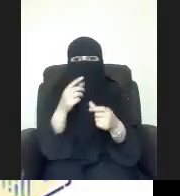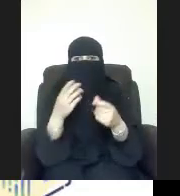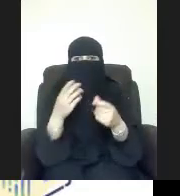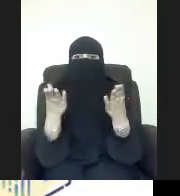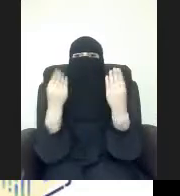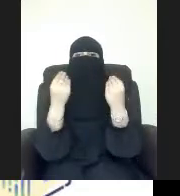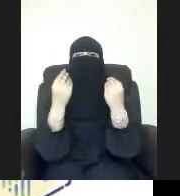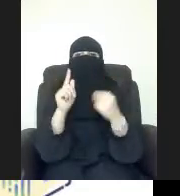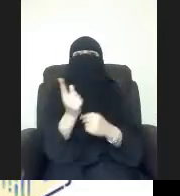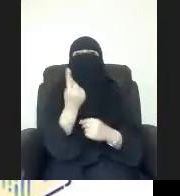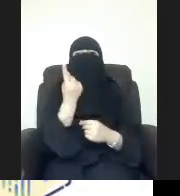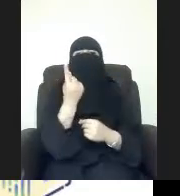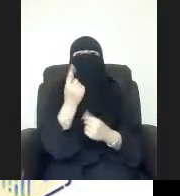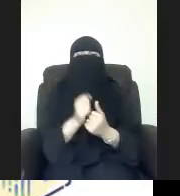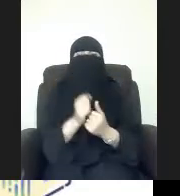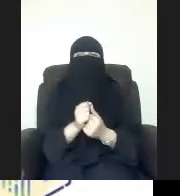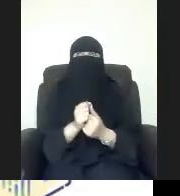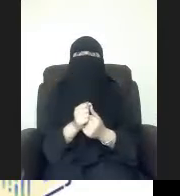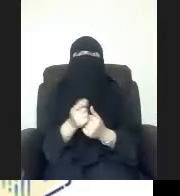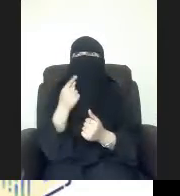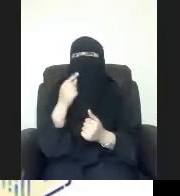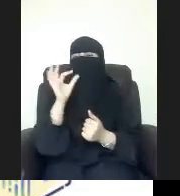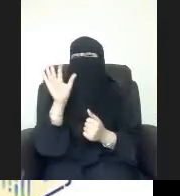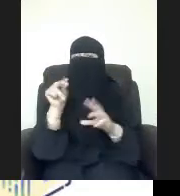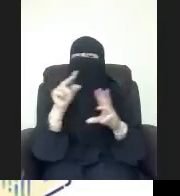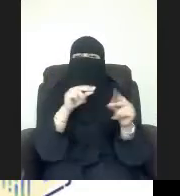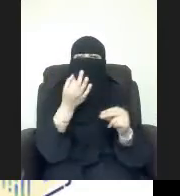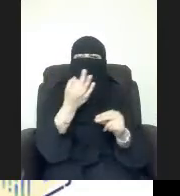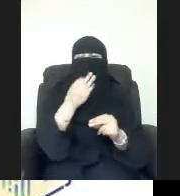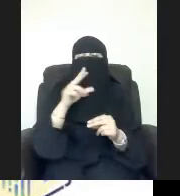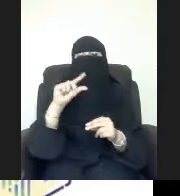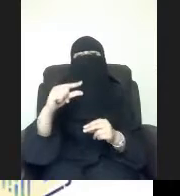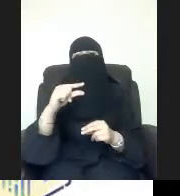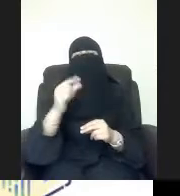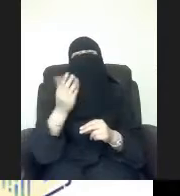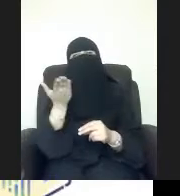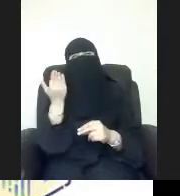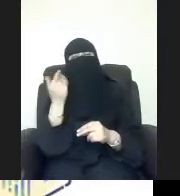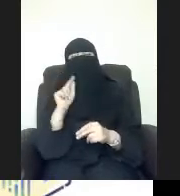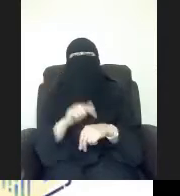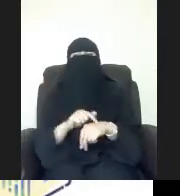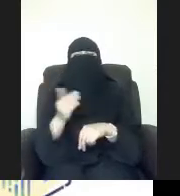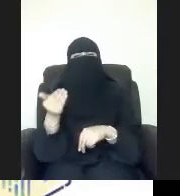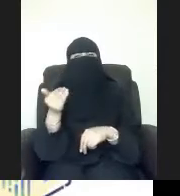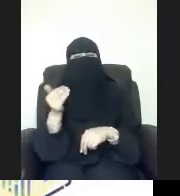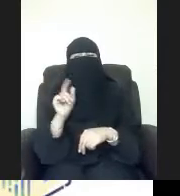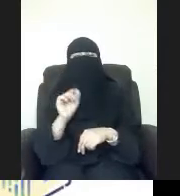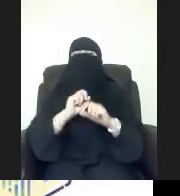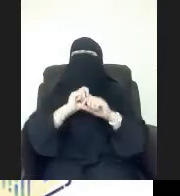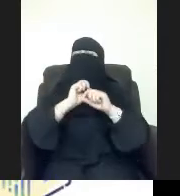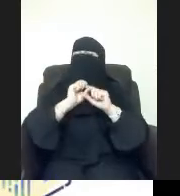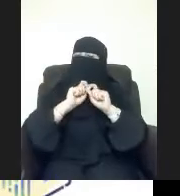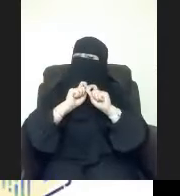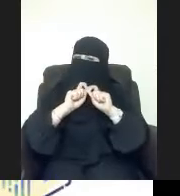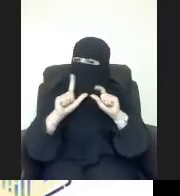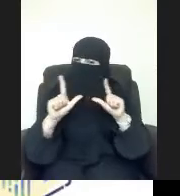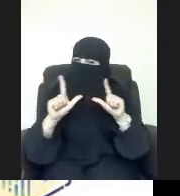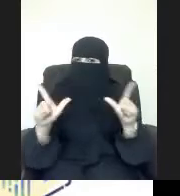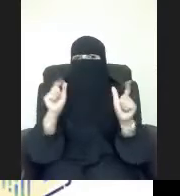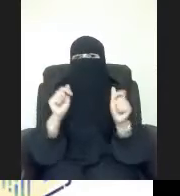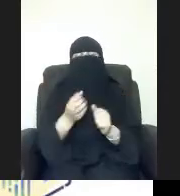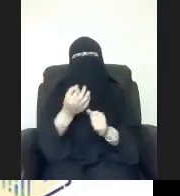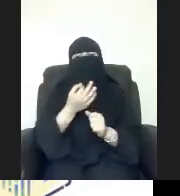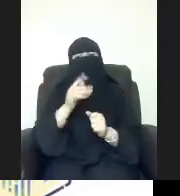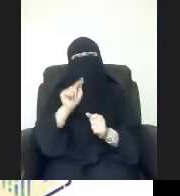قليل، يعني وضح نقاط كثيرة مفصلة، وهذا أجمل شيء أنه وضحها وأنا بجيب بس لمحات فيها.